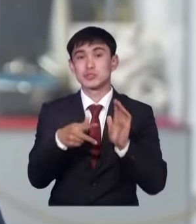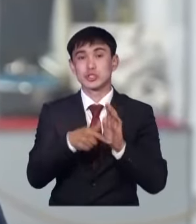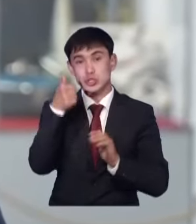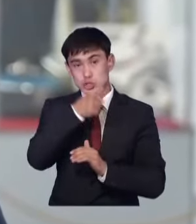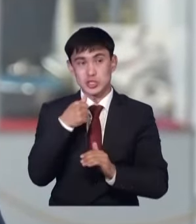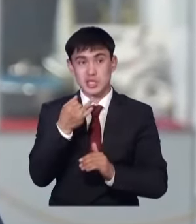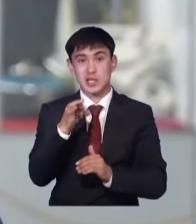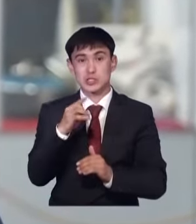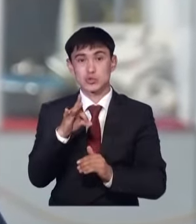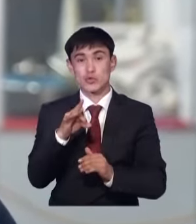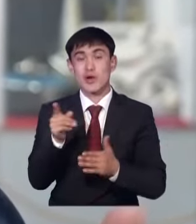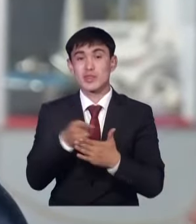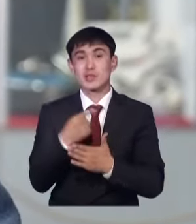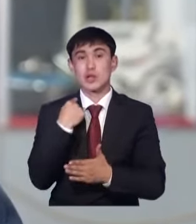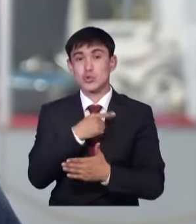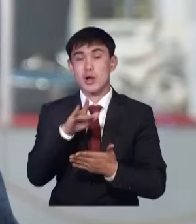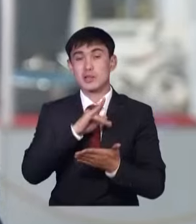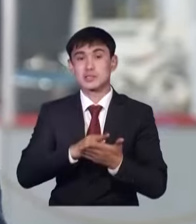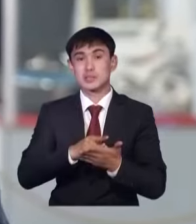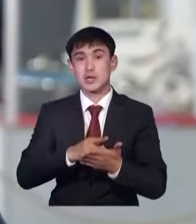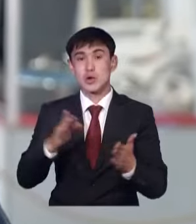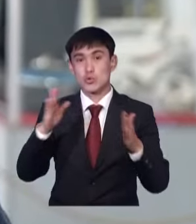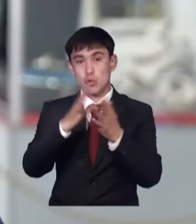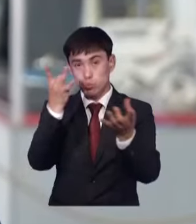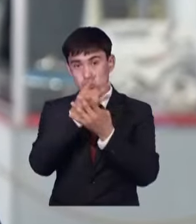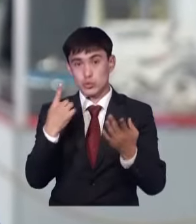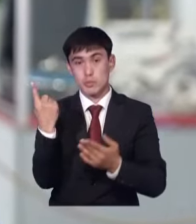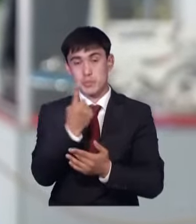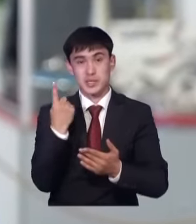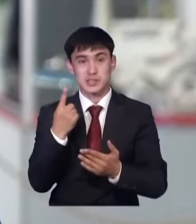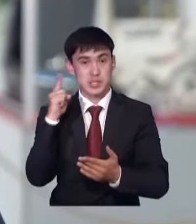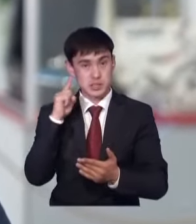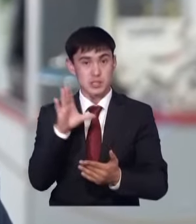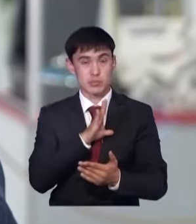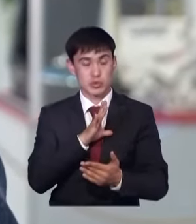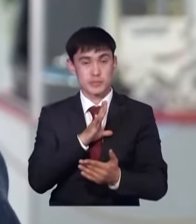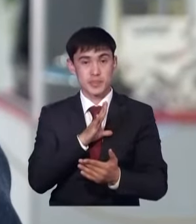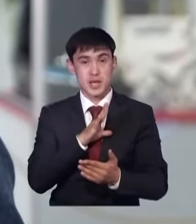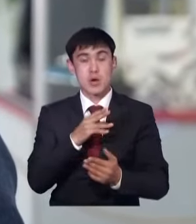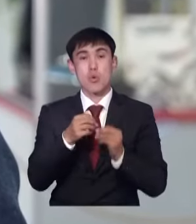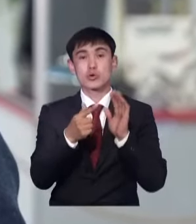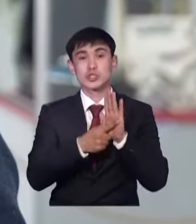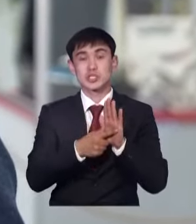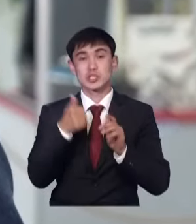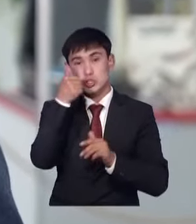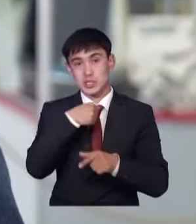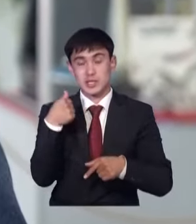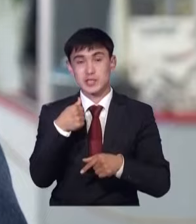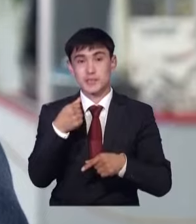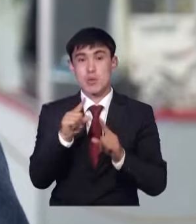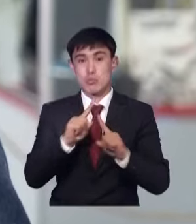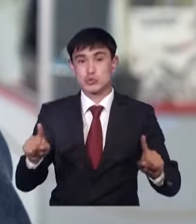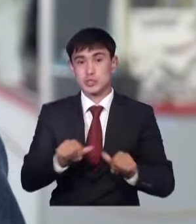жылы Ильяс Жансүгіров атындағы Талдықорған қаласында мәдениет сарайында ең алғаш үлесілген болатын. Одан кейін 17 жыл ортаға салынып, тек қана